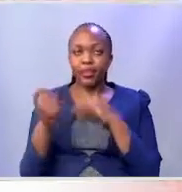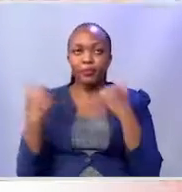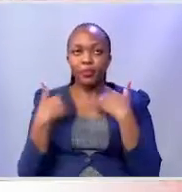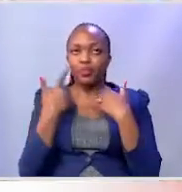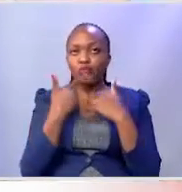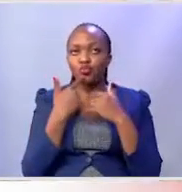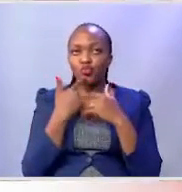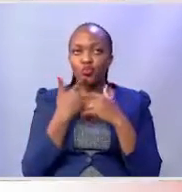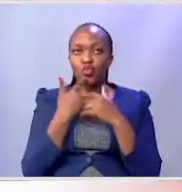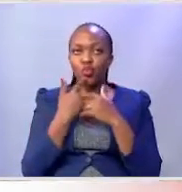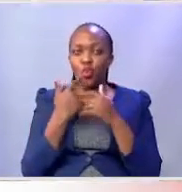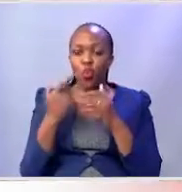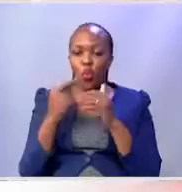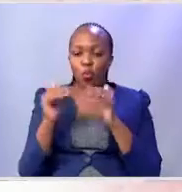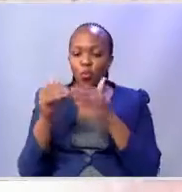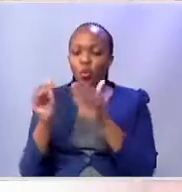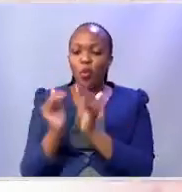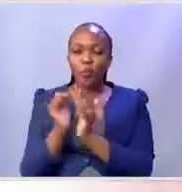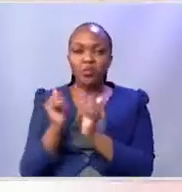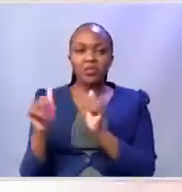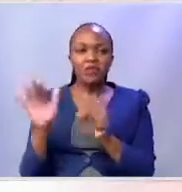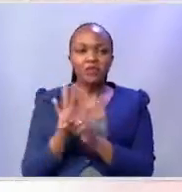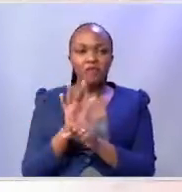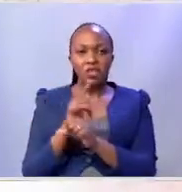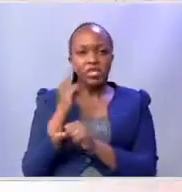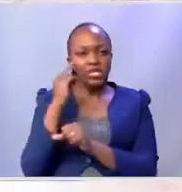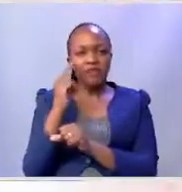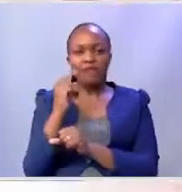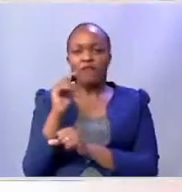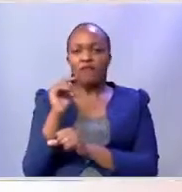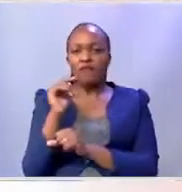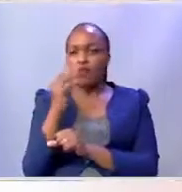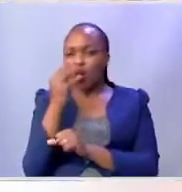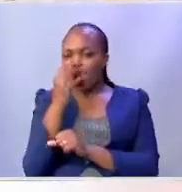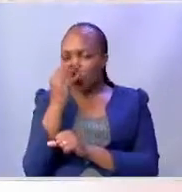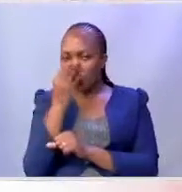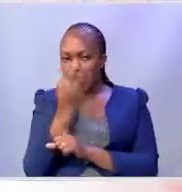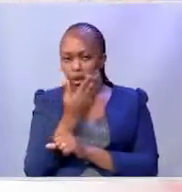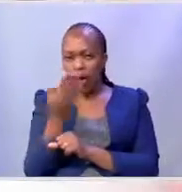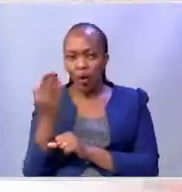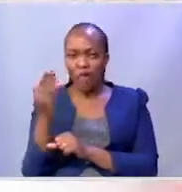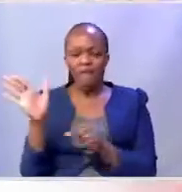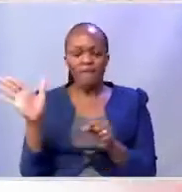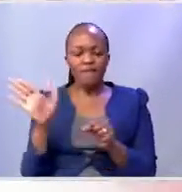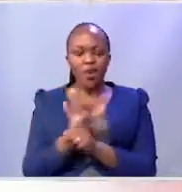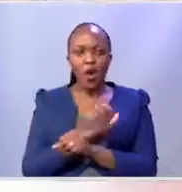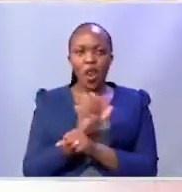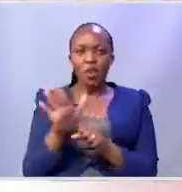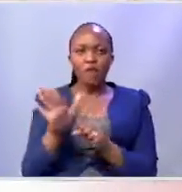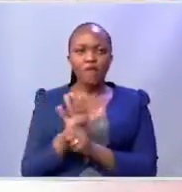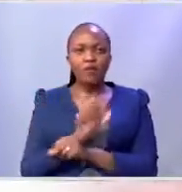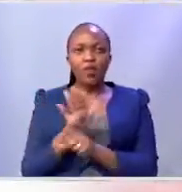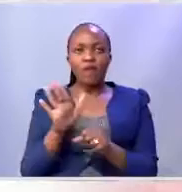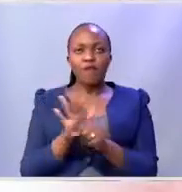imejaa ni ya Ruto. Ya Ruto imejaa kabisa.